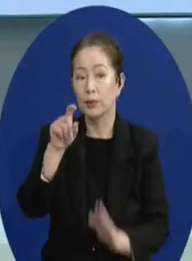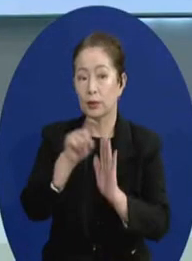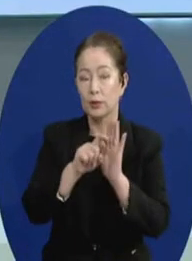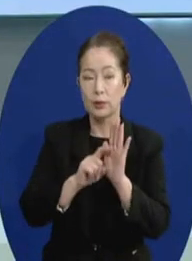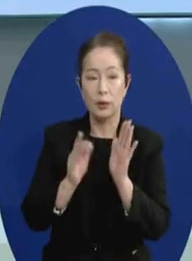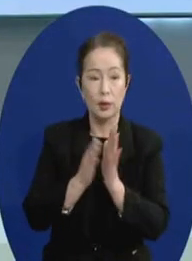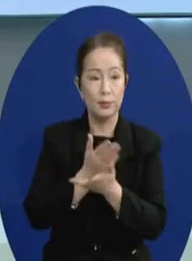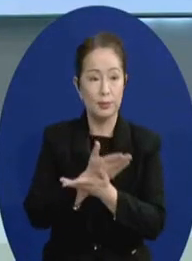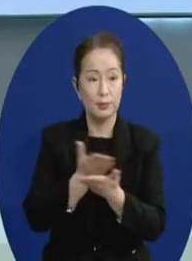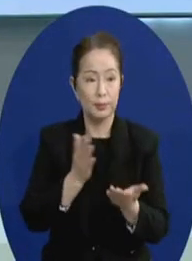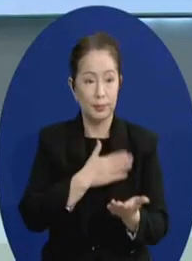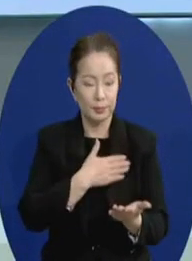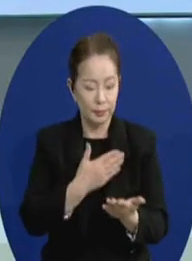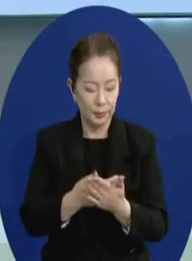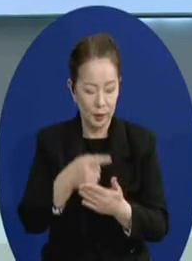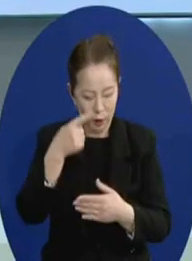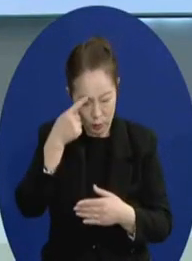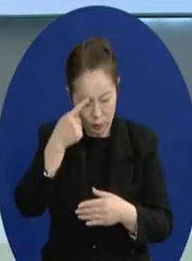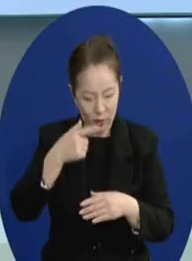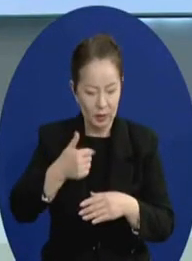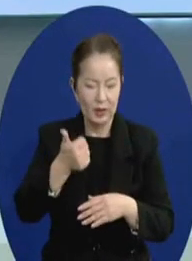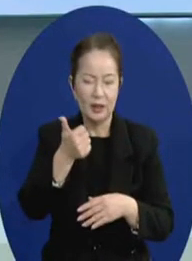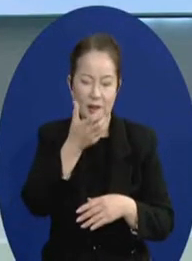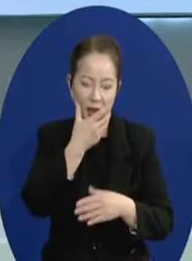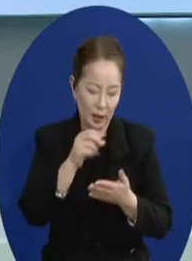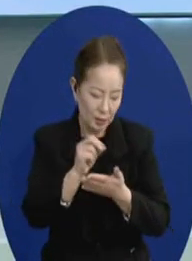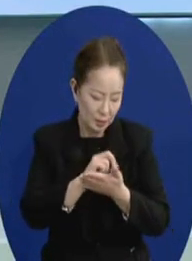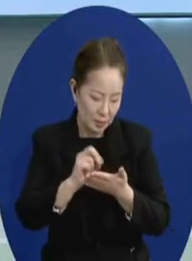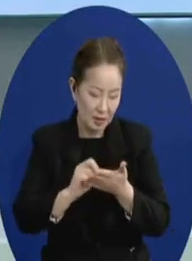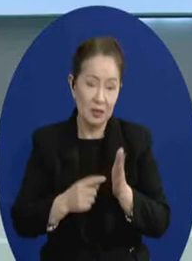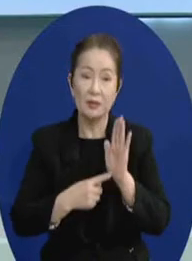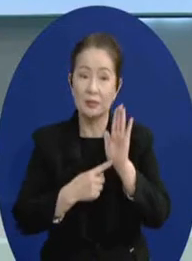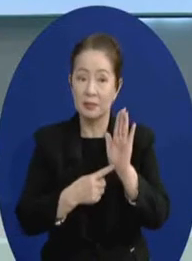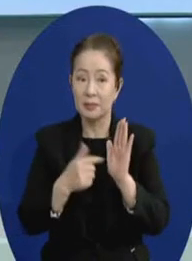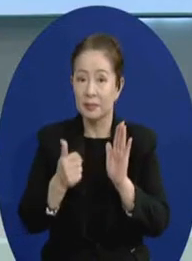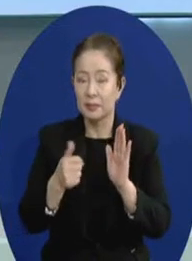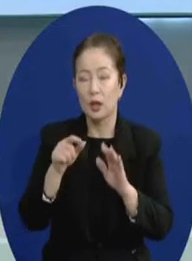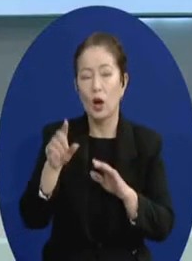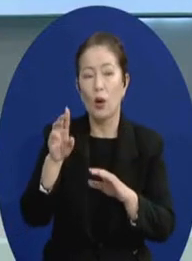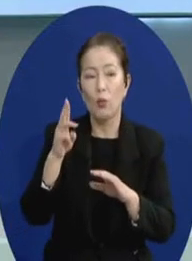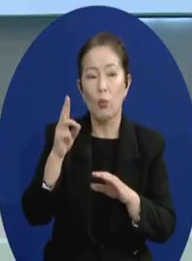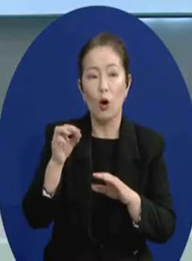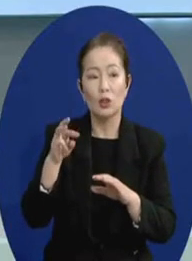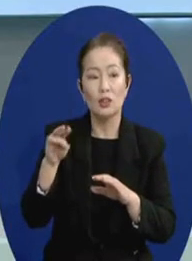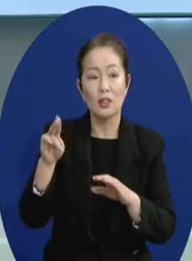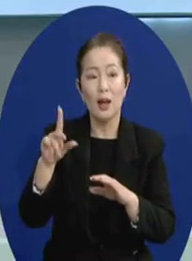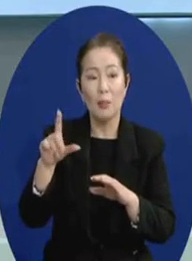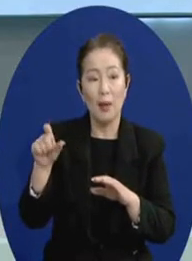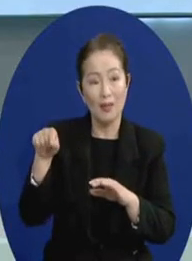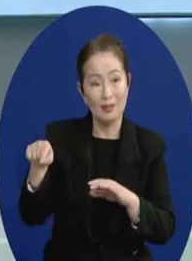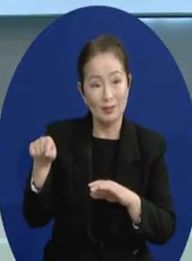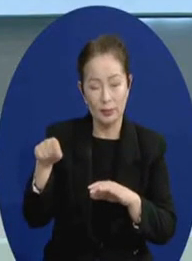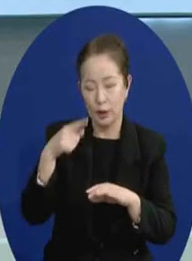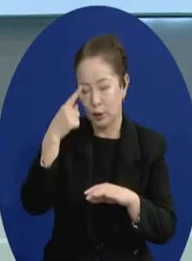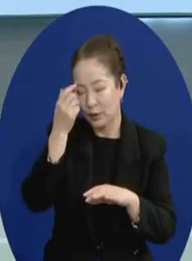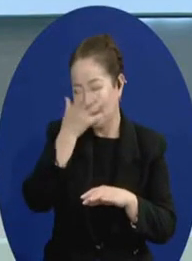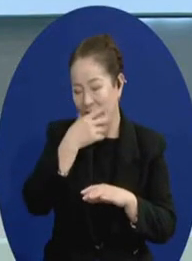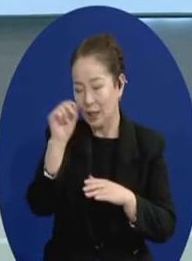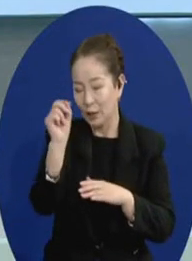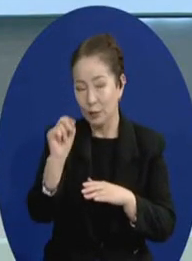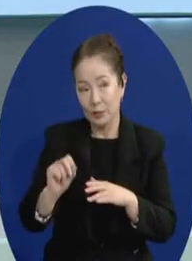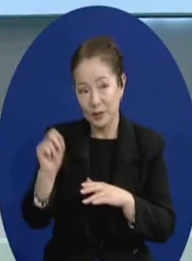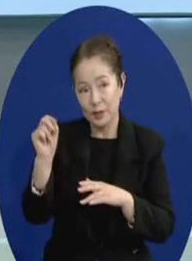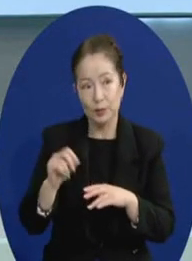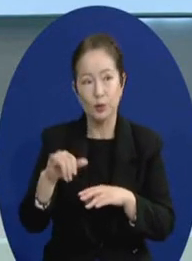Саяхан хүрдтэй хамтдаа баярлалаа. Өнөөдөр Монголын сайхан бичигт нүх шалгарлаа. Монцам агентлагийн дэргэдэг хүмүүн бичиг сонноос Монголын сайхан бичигтэй улсын